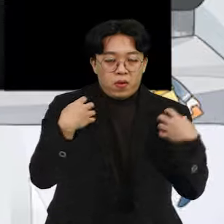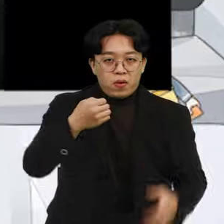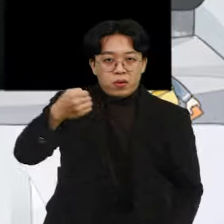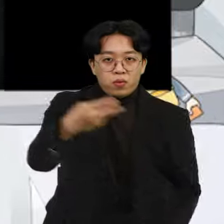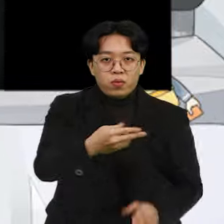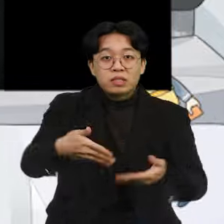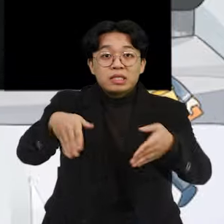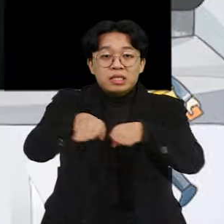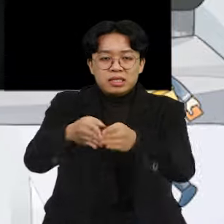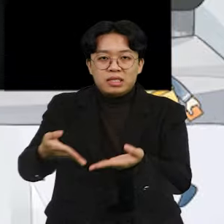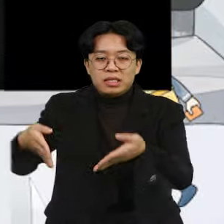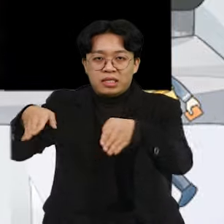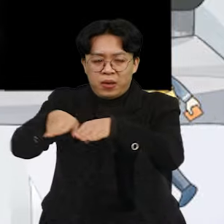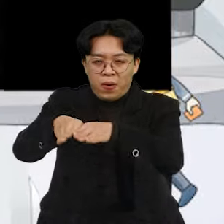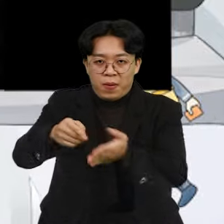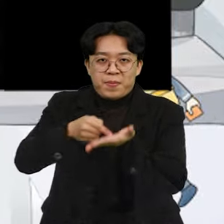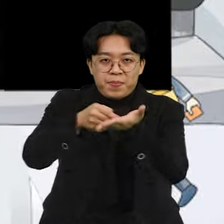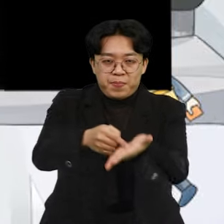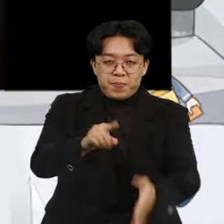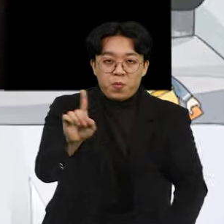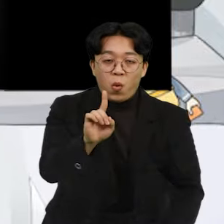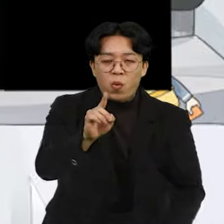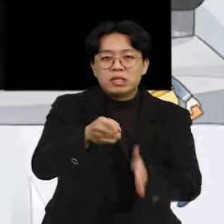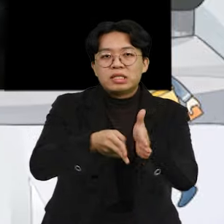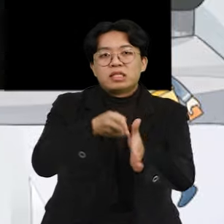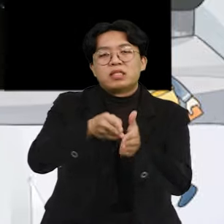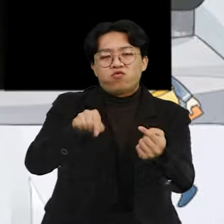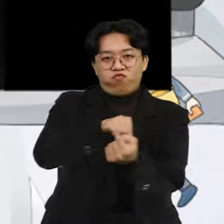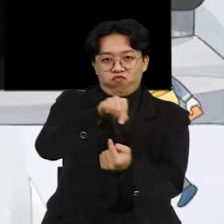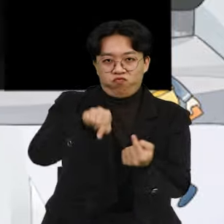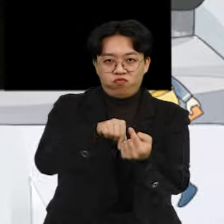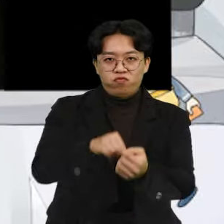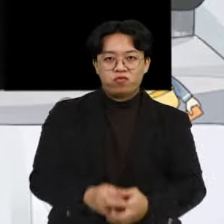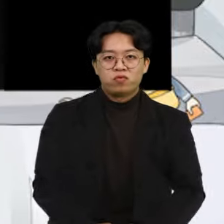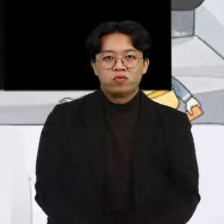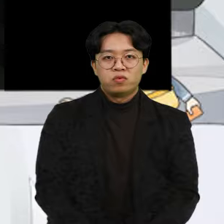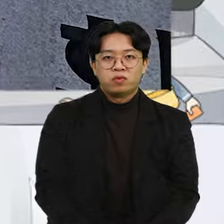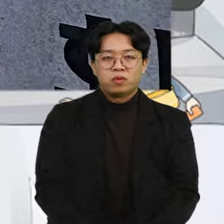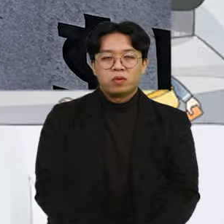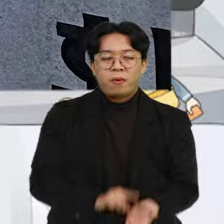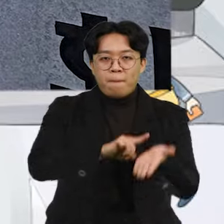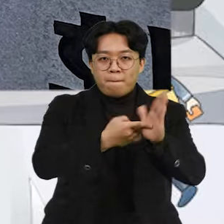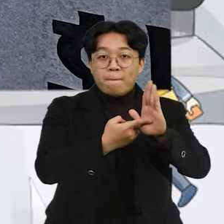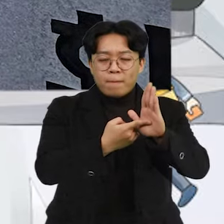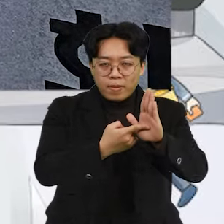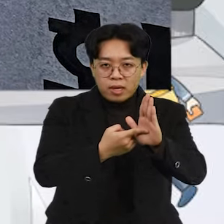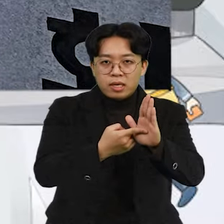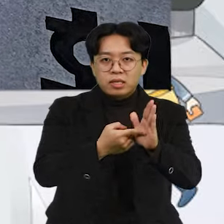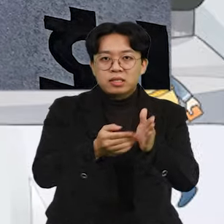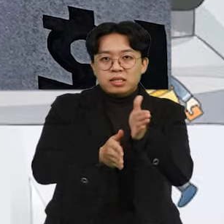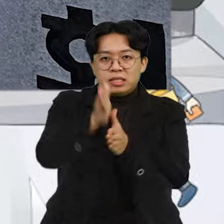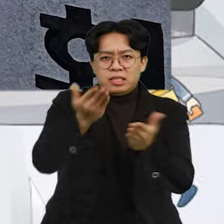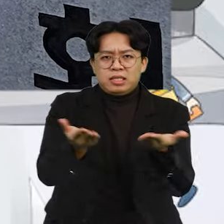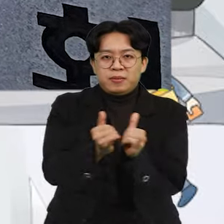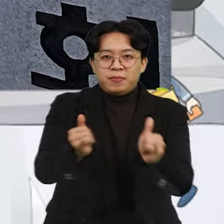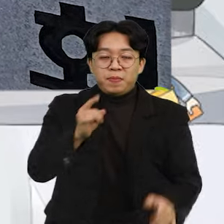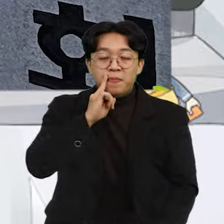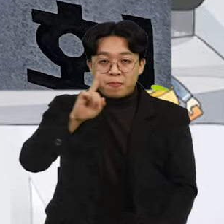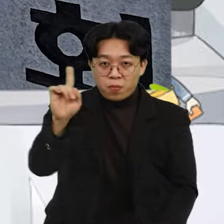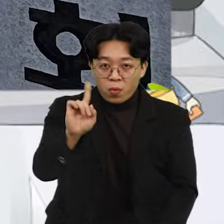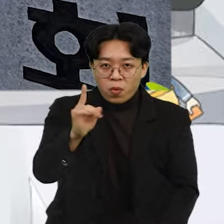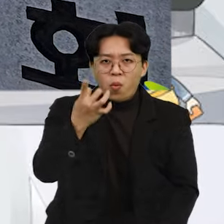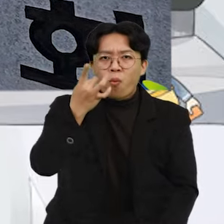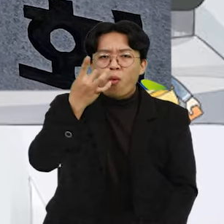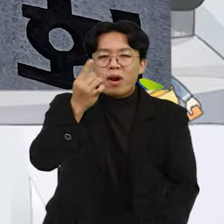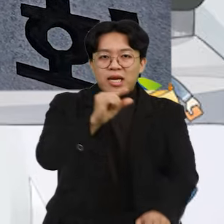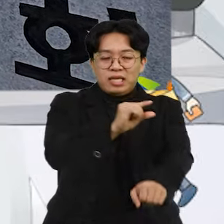기관에 GTX 광명 경유를 건의하는 등 노선 유치를 위해 힘써왔습니다. 이번 발표에 대해 시 관계자는 기존